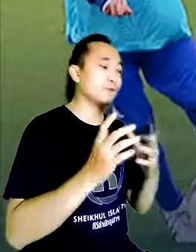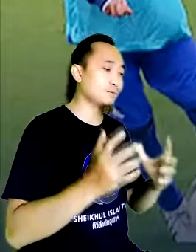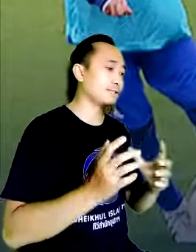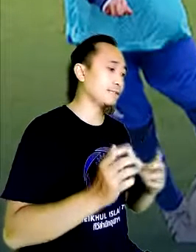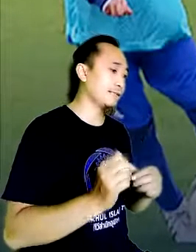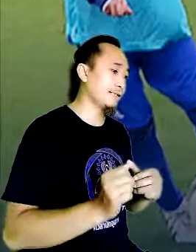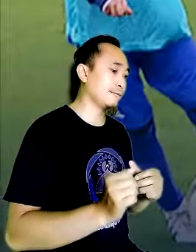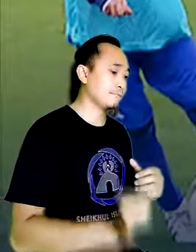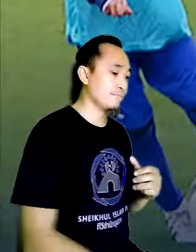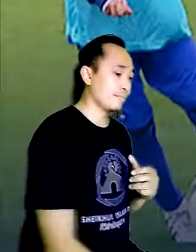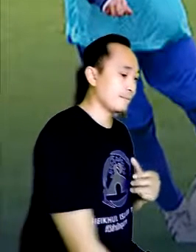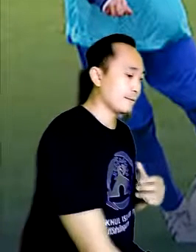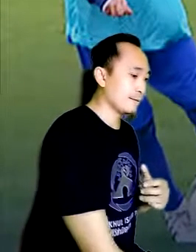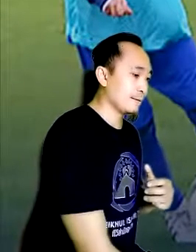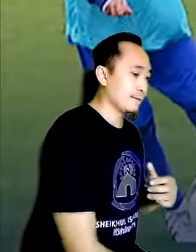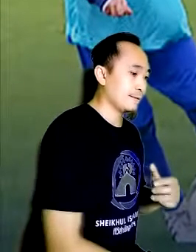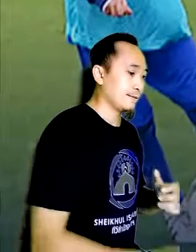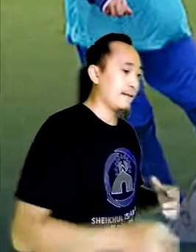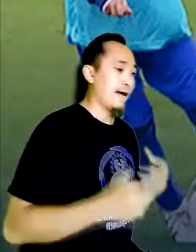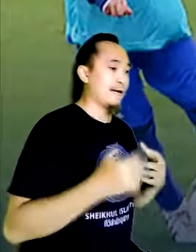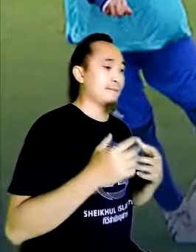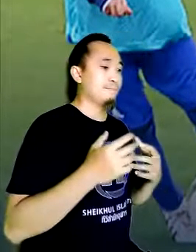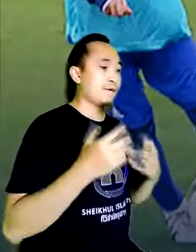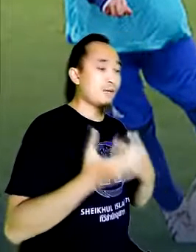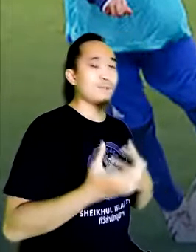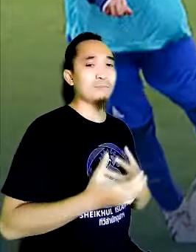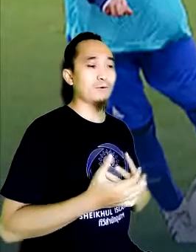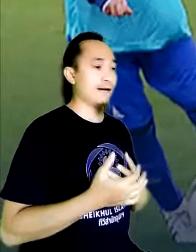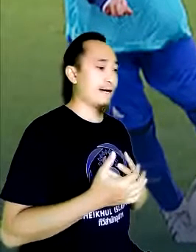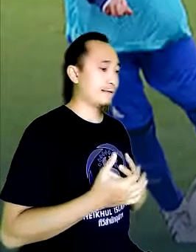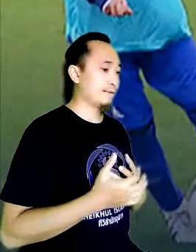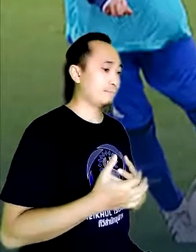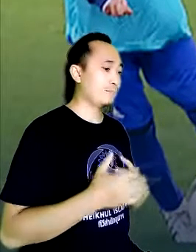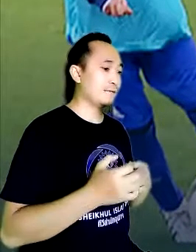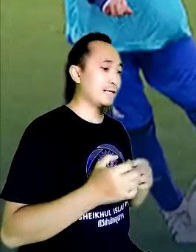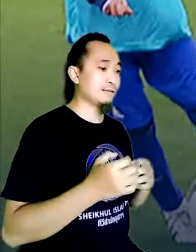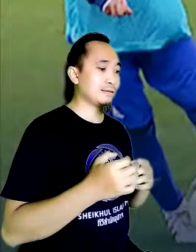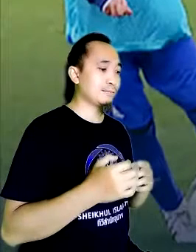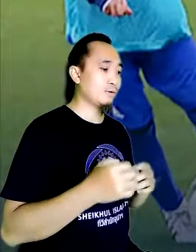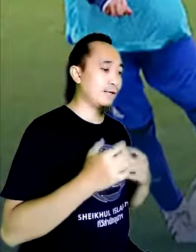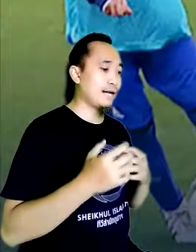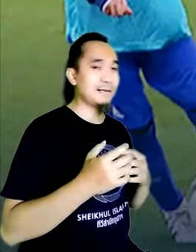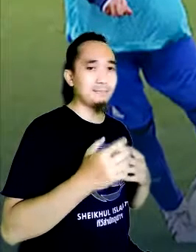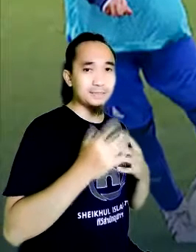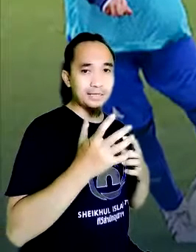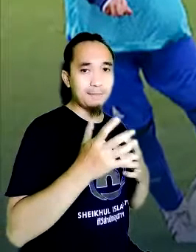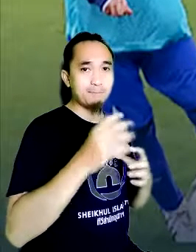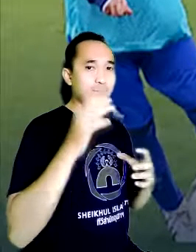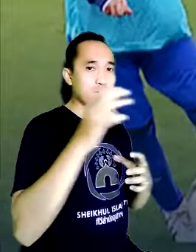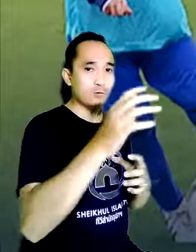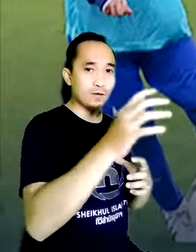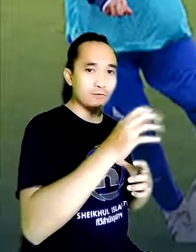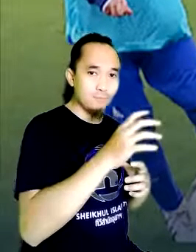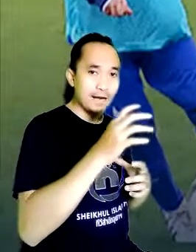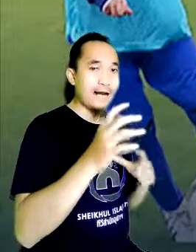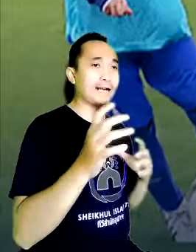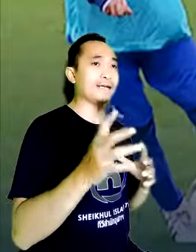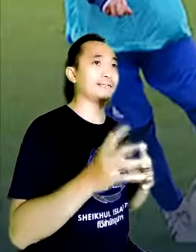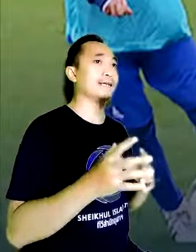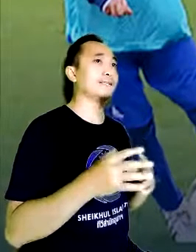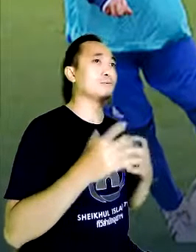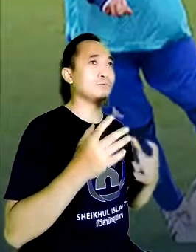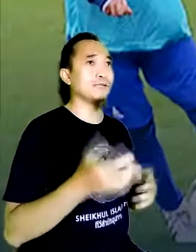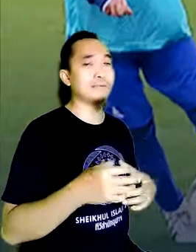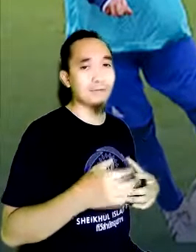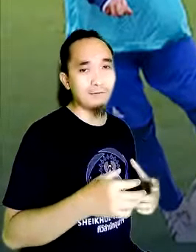kanan maupun ke kiri. Nah, mengoper bola membuat bola bisa berubah-ubah